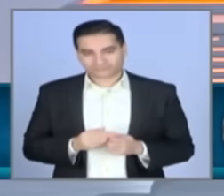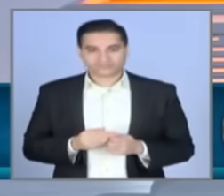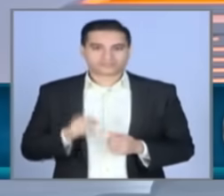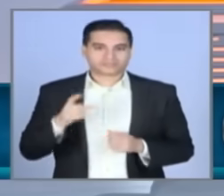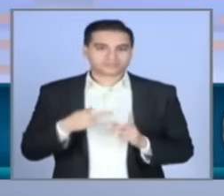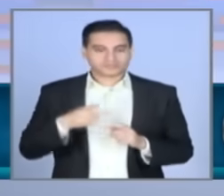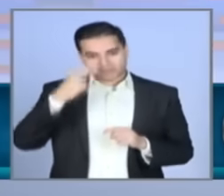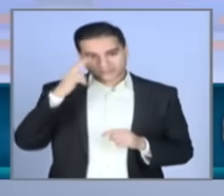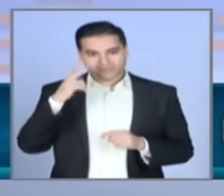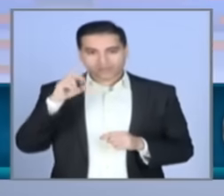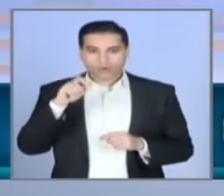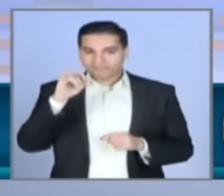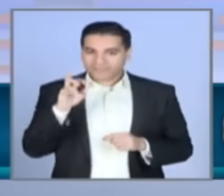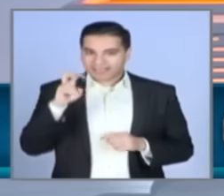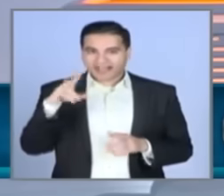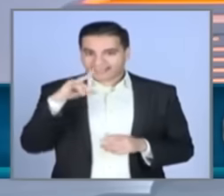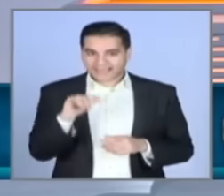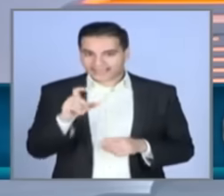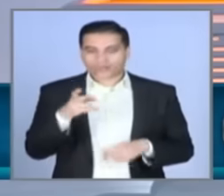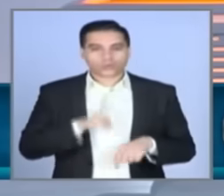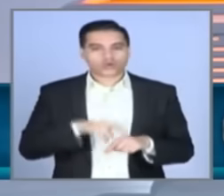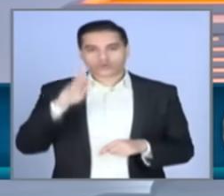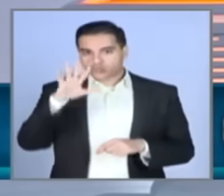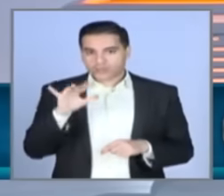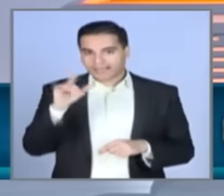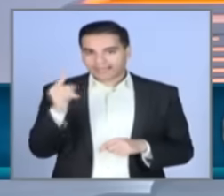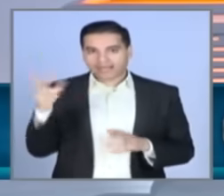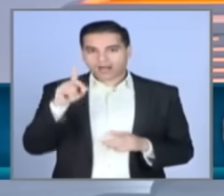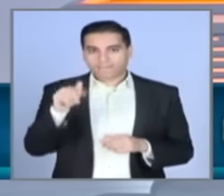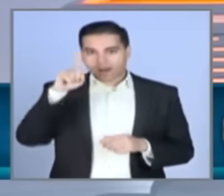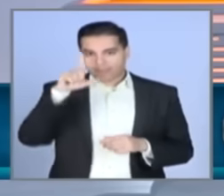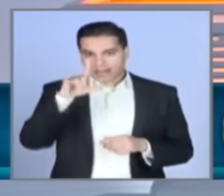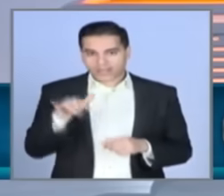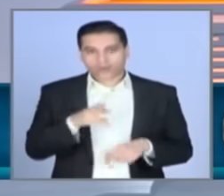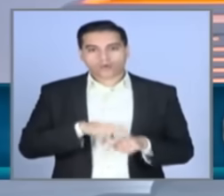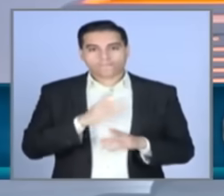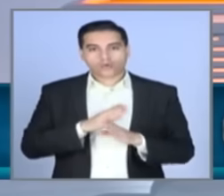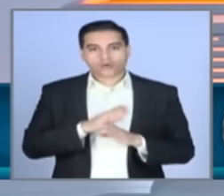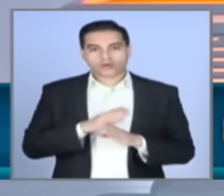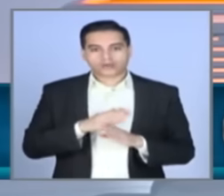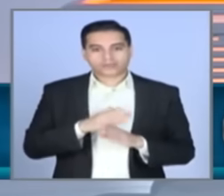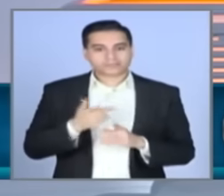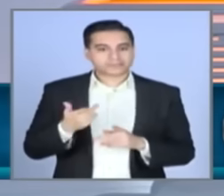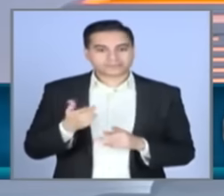توفيق الدين وسهير البابلي ومن إخراج حسام الدين مصطفى. في إجابة؟